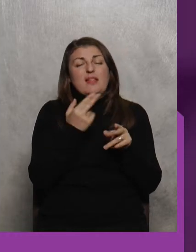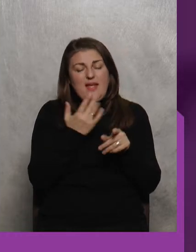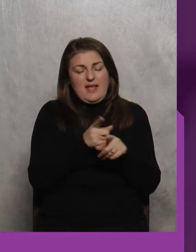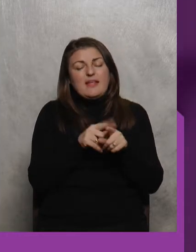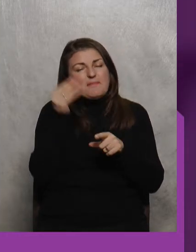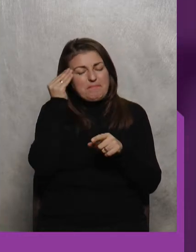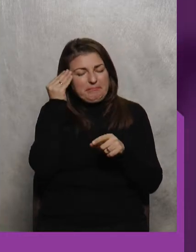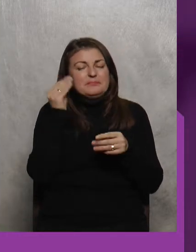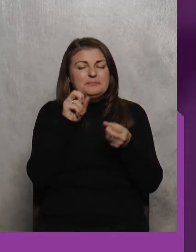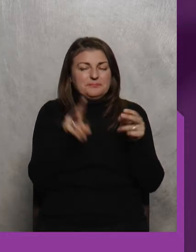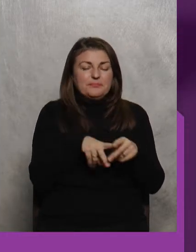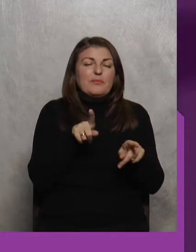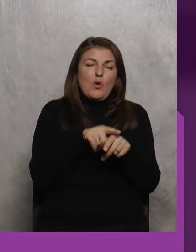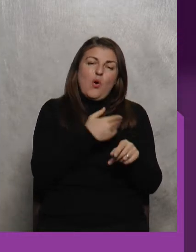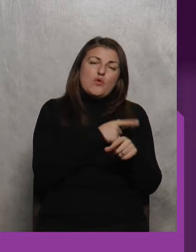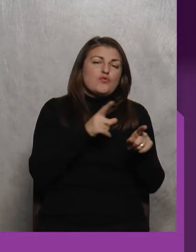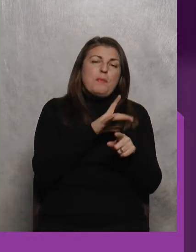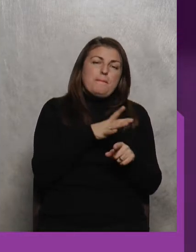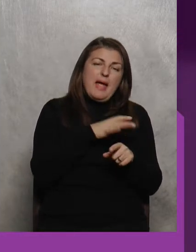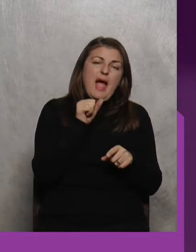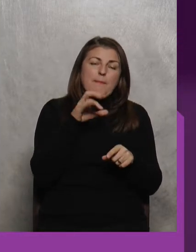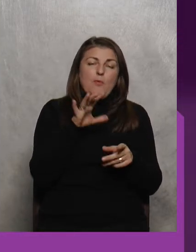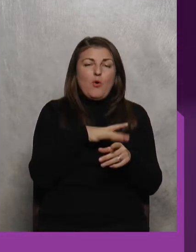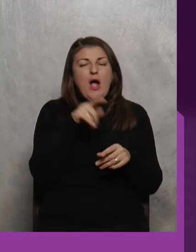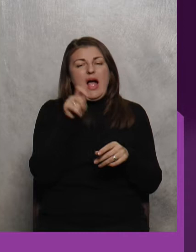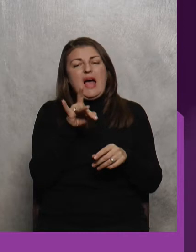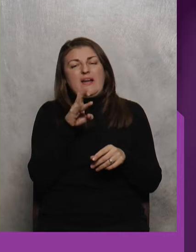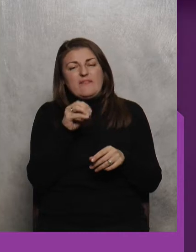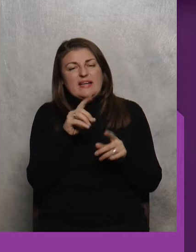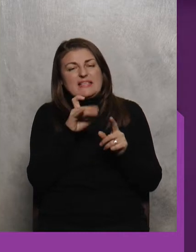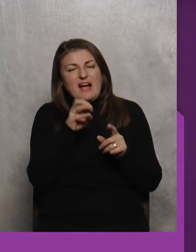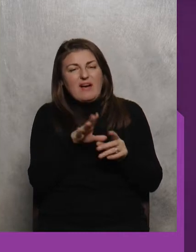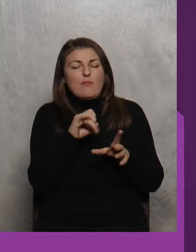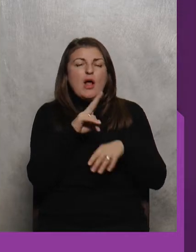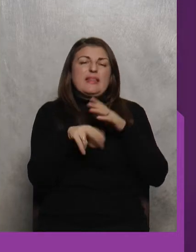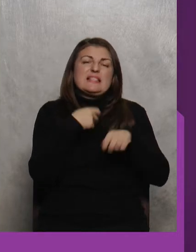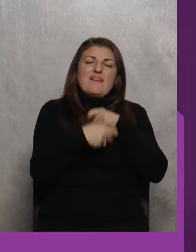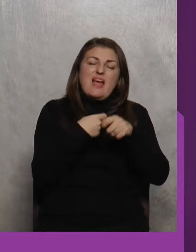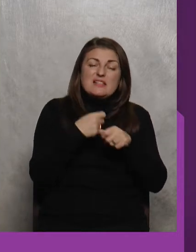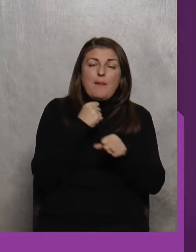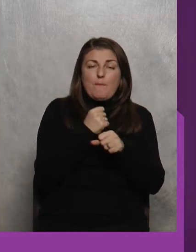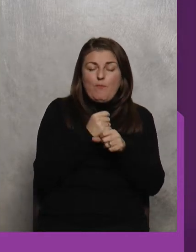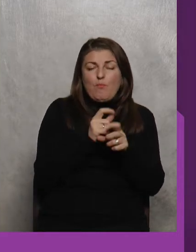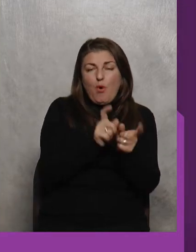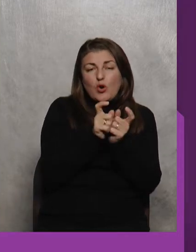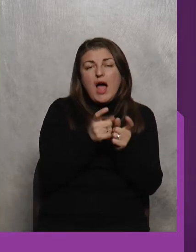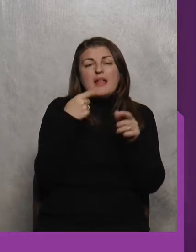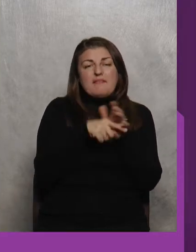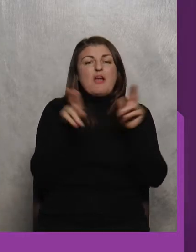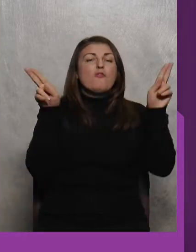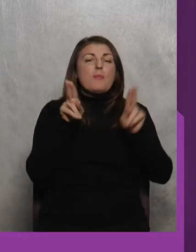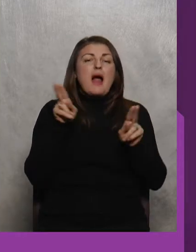є такі спортсмени, які навмисно хочуть, щоб був або рефері-захват, або на зав'язках боротися. Навіть в